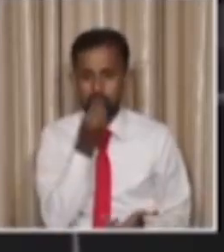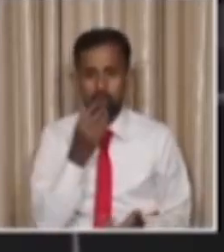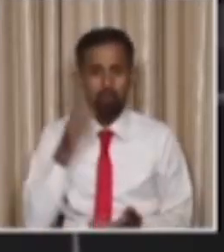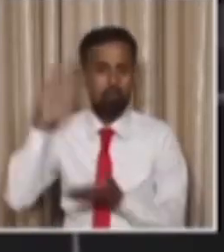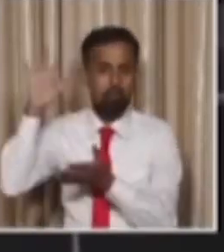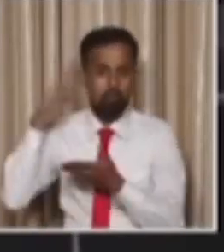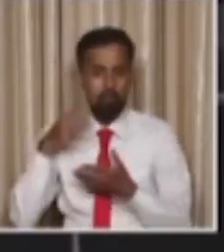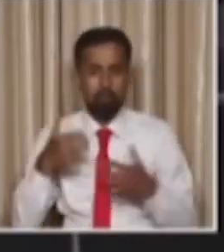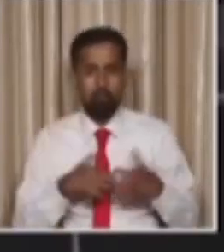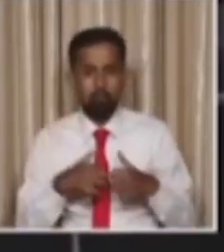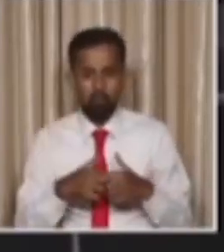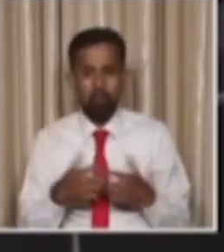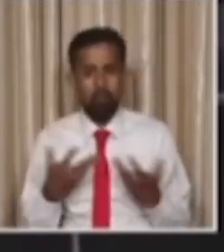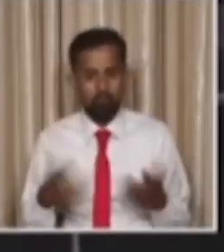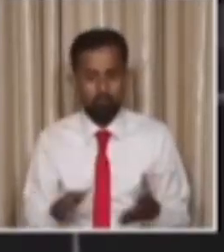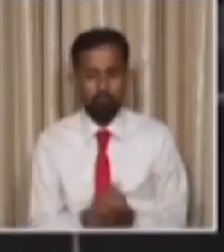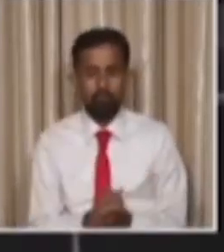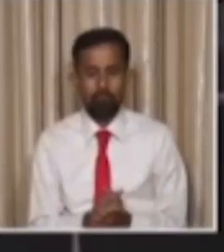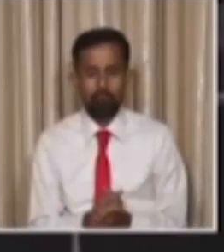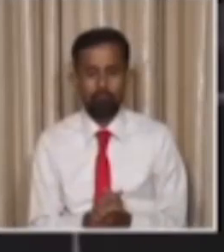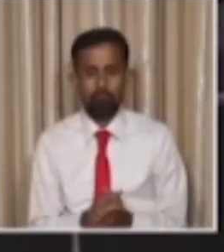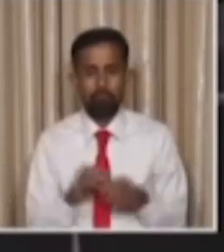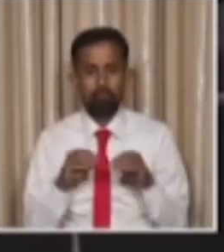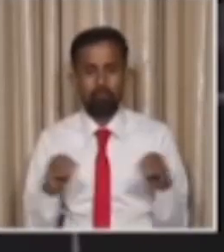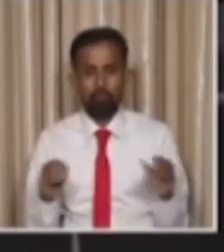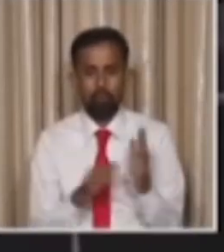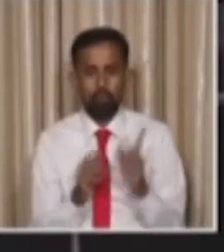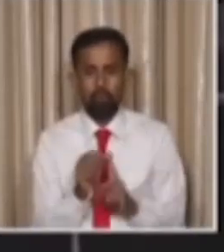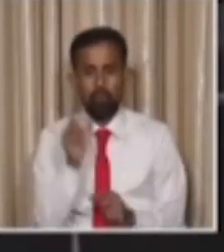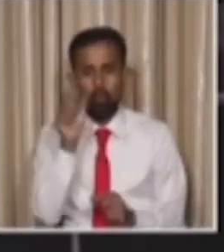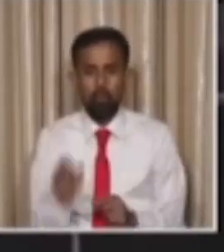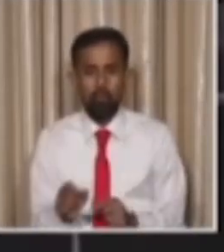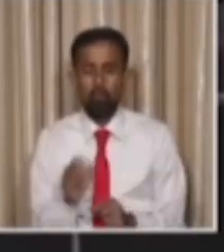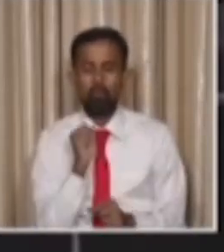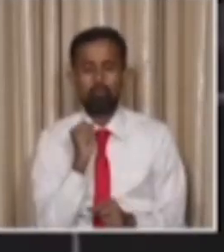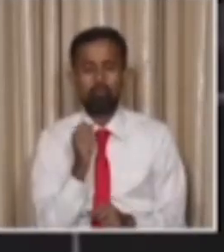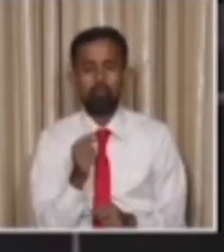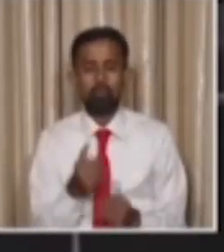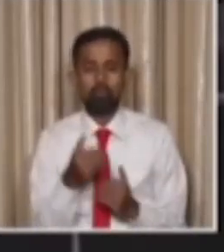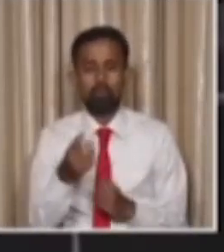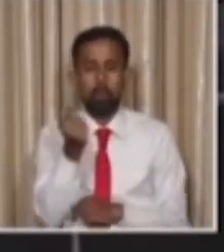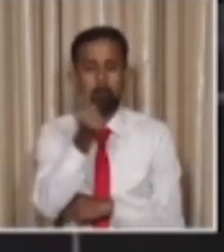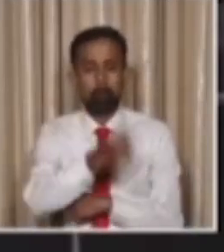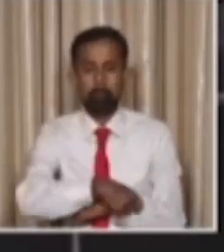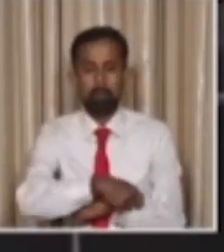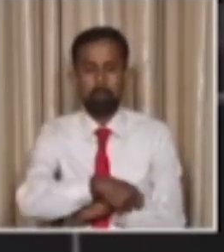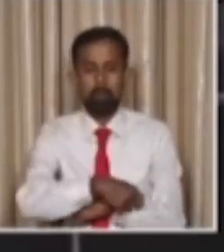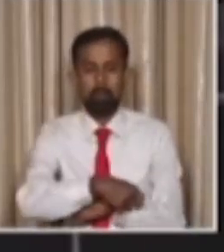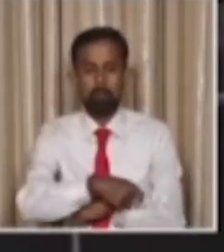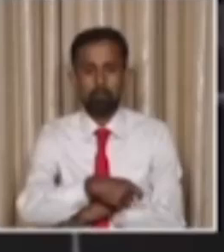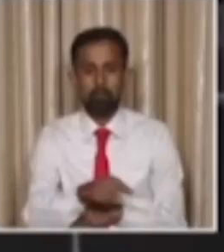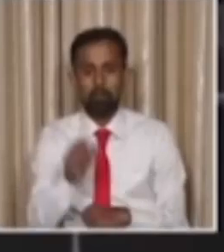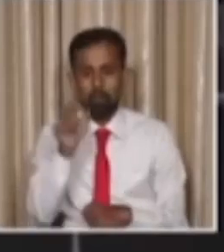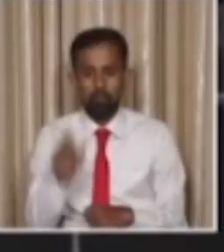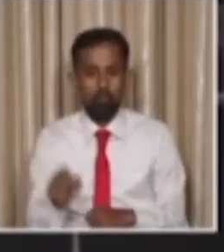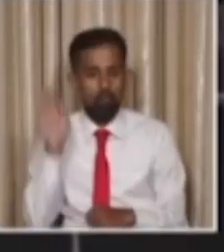කර ගැනීමේදී අර්බුදයක් ඇවිල්ලා තියෙනවා. මේක දැන් කෘෂිකර්ම අමාත්‍යාංශය විදිහට මොනවද අරගෙන තියෙන ක්‍රියාමාර්ග? ඒ වගේම මම